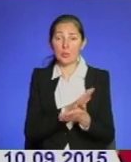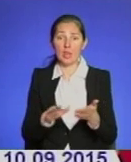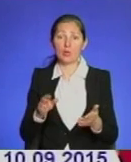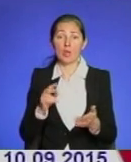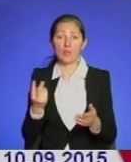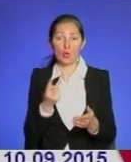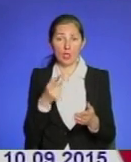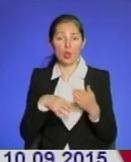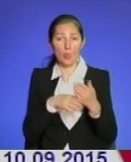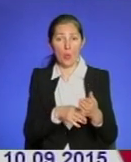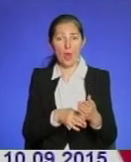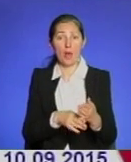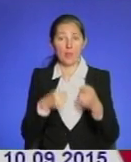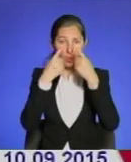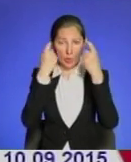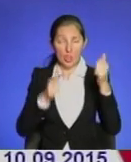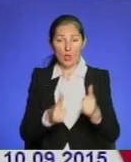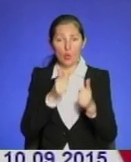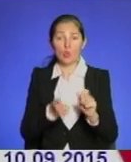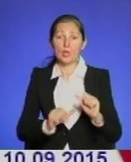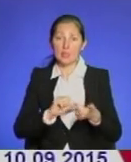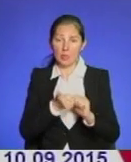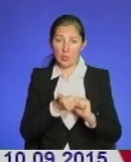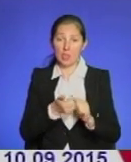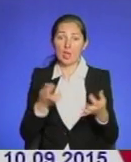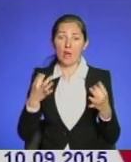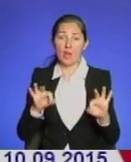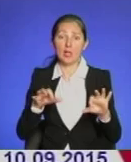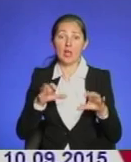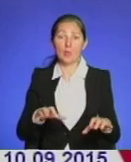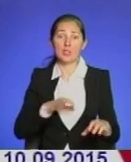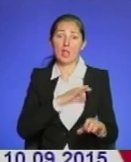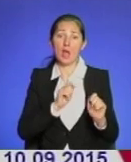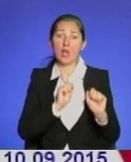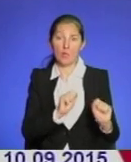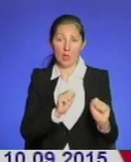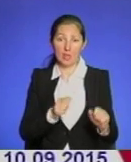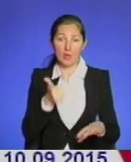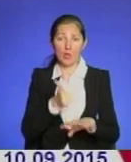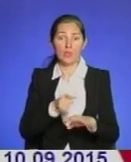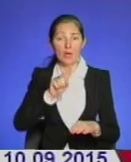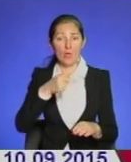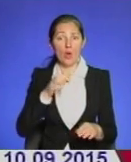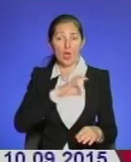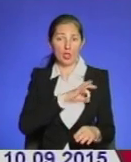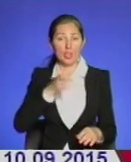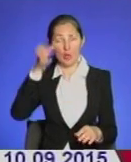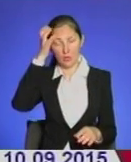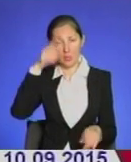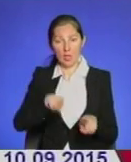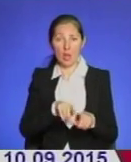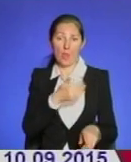оголосили конкурс на заміщення вакантних посад адвокатів. Основні вимоги – це юридична освіта і бажання працювати. Наразі